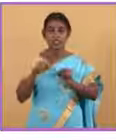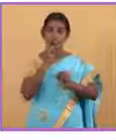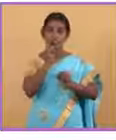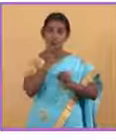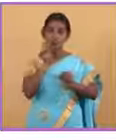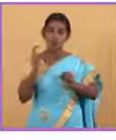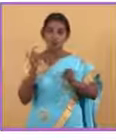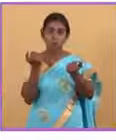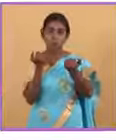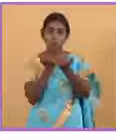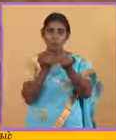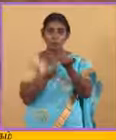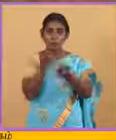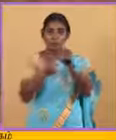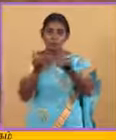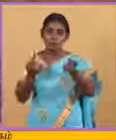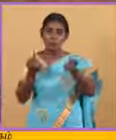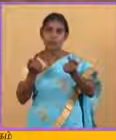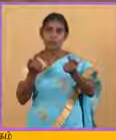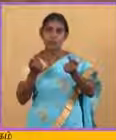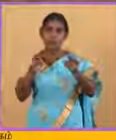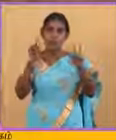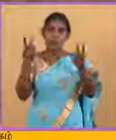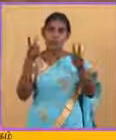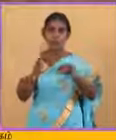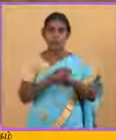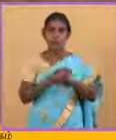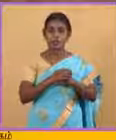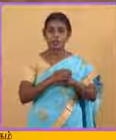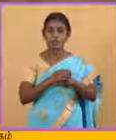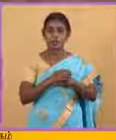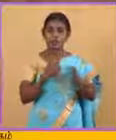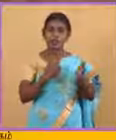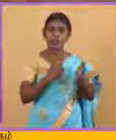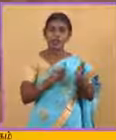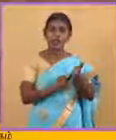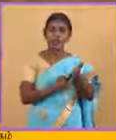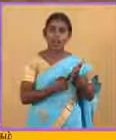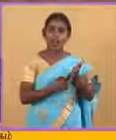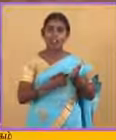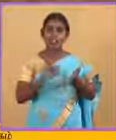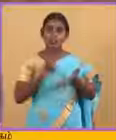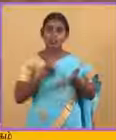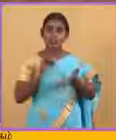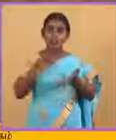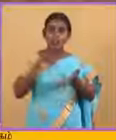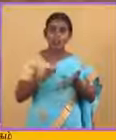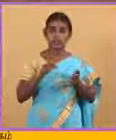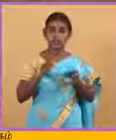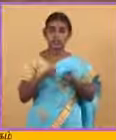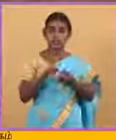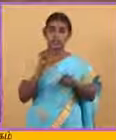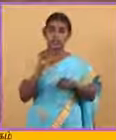என்ற விரிவான தலைப்பு செந்தமிழ் அந்தனர் ரா இளங்குமரனார் அவர்கள் எழுதிய